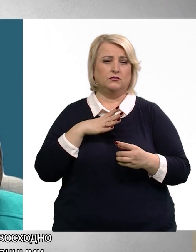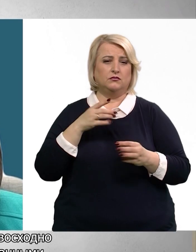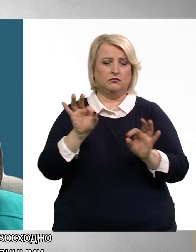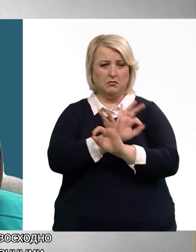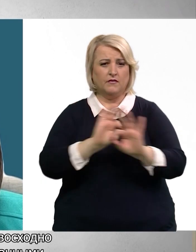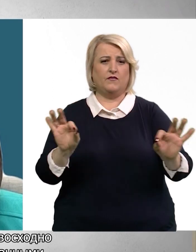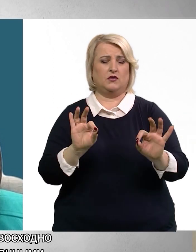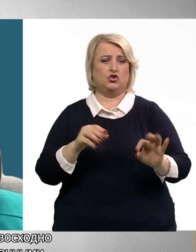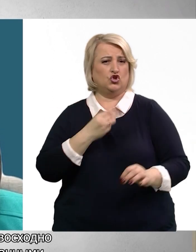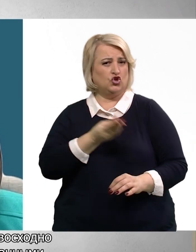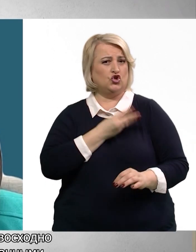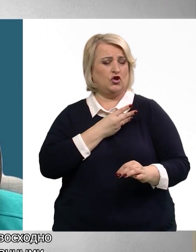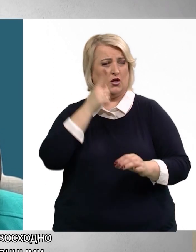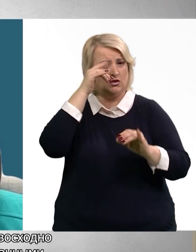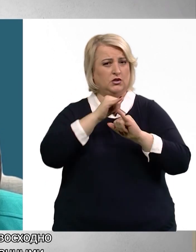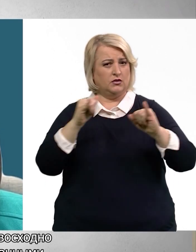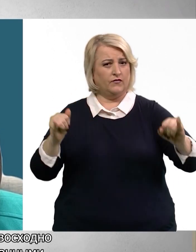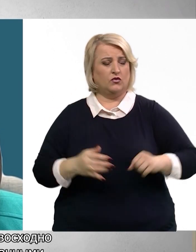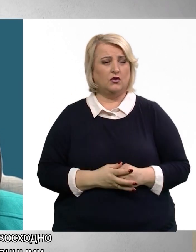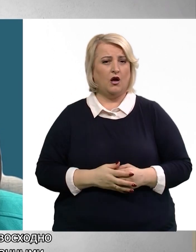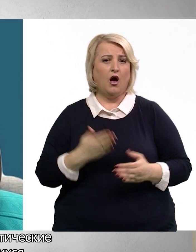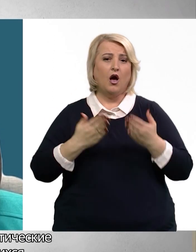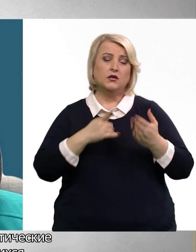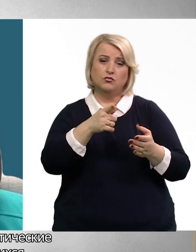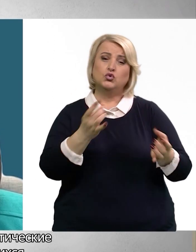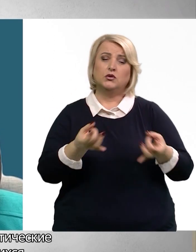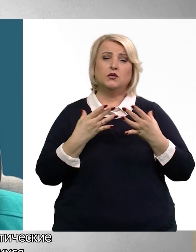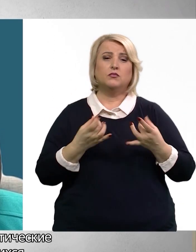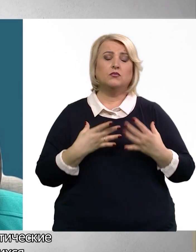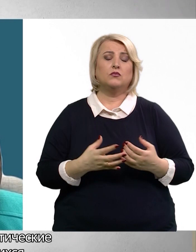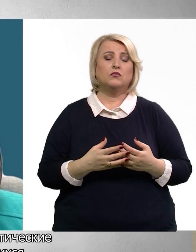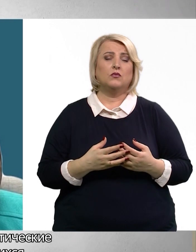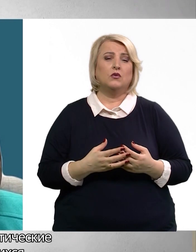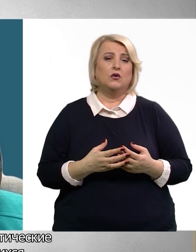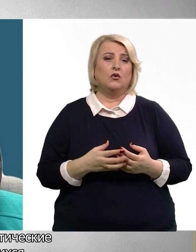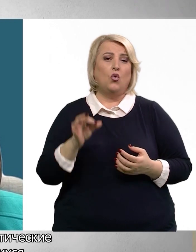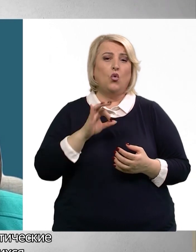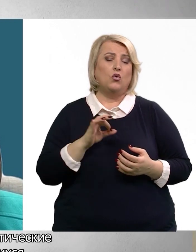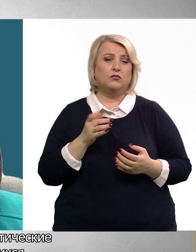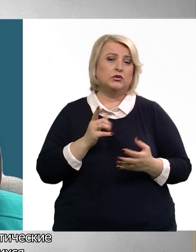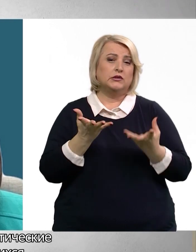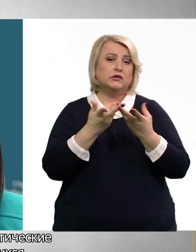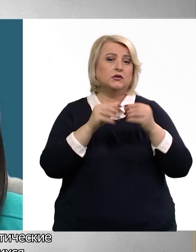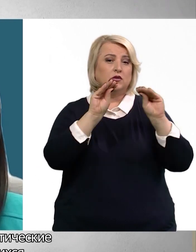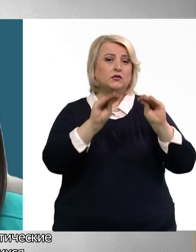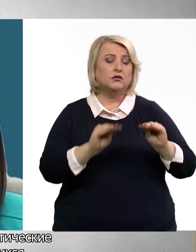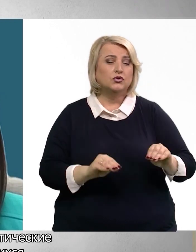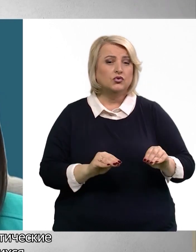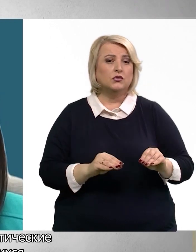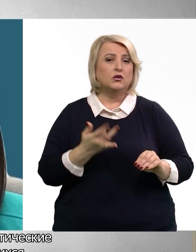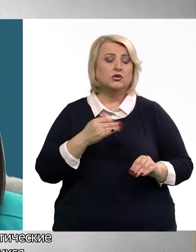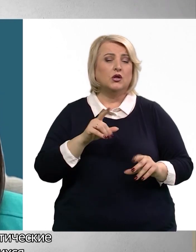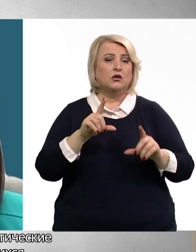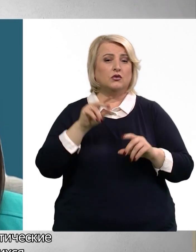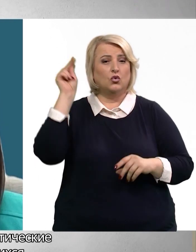și cu motivație să se dezvolte. Dacă ai putea, Diana, să ne povestești, să ne spui despre niște statistici, poate,